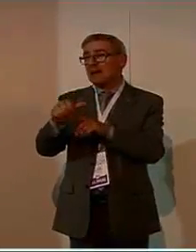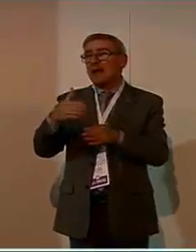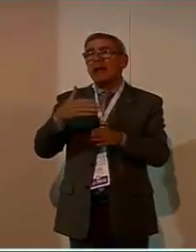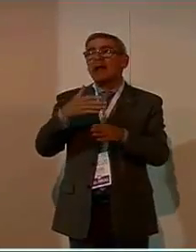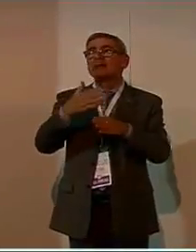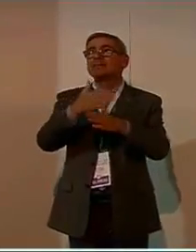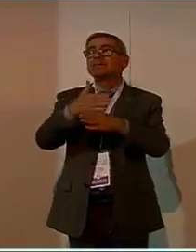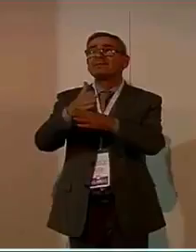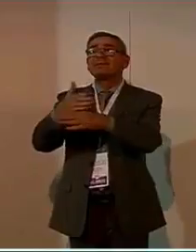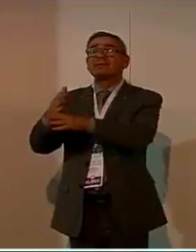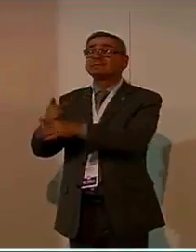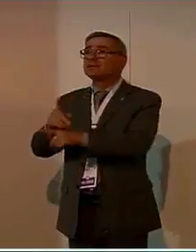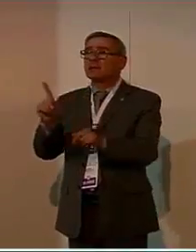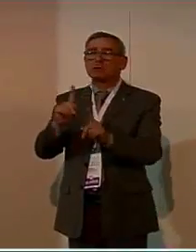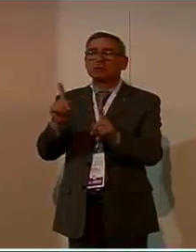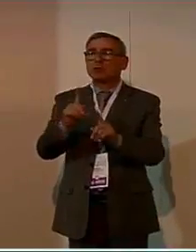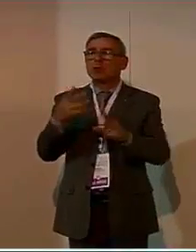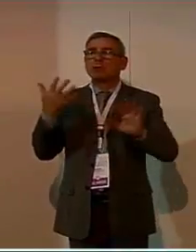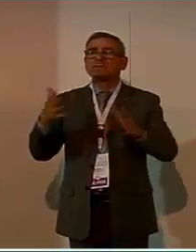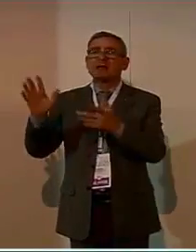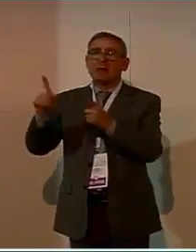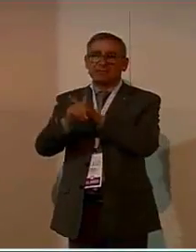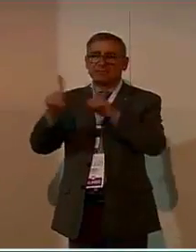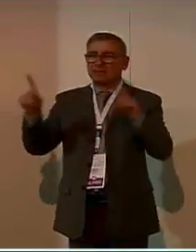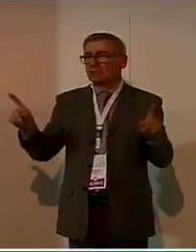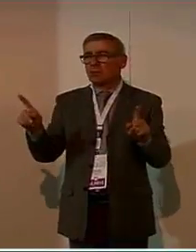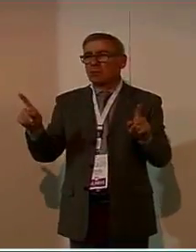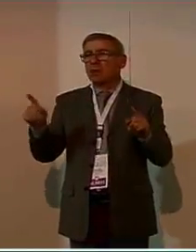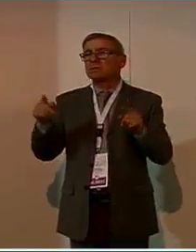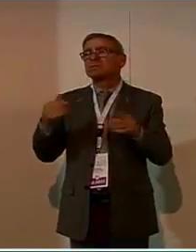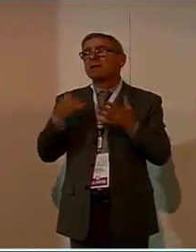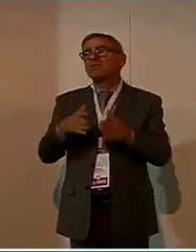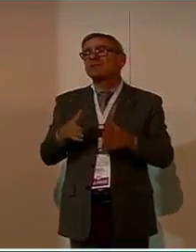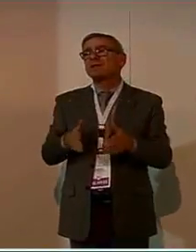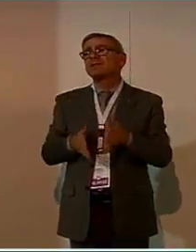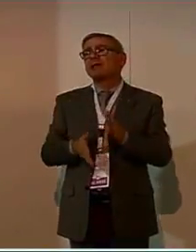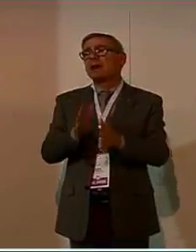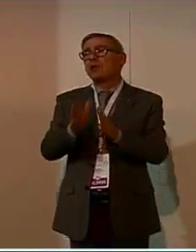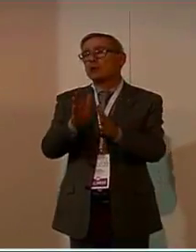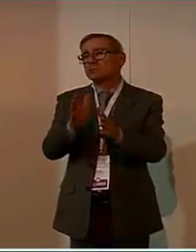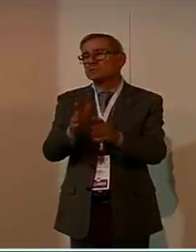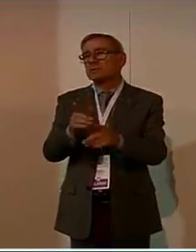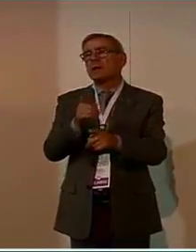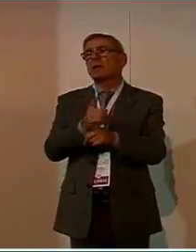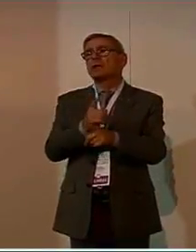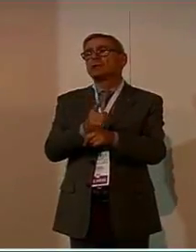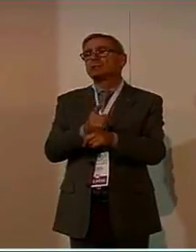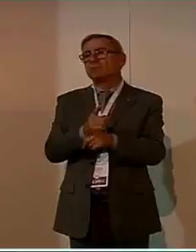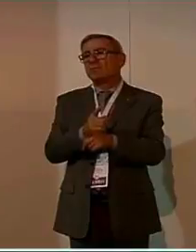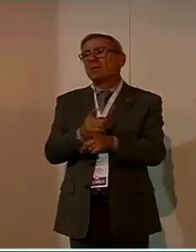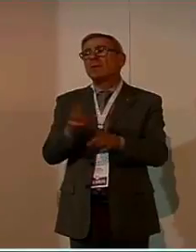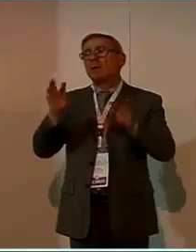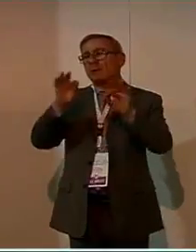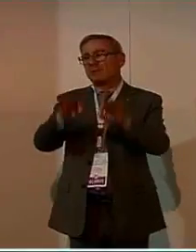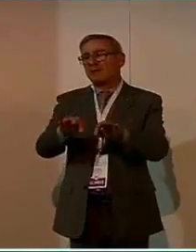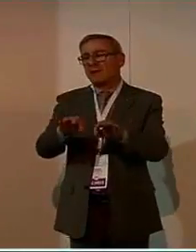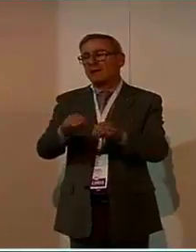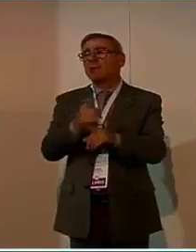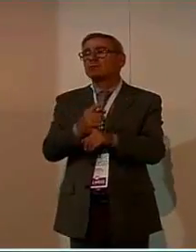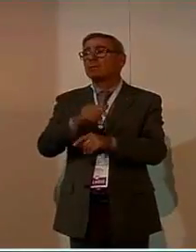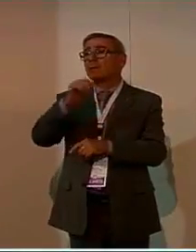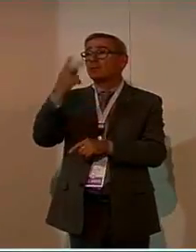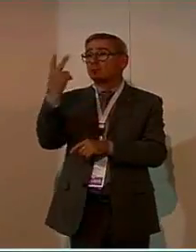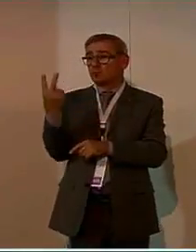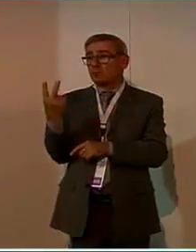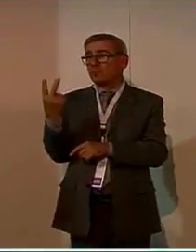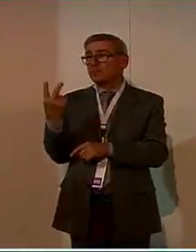assolti nessuno di noi se a fine corsa vogliamo ricomporre quel campo bisogna fare due cose riconoscere che